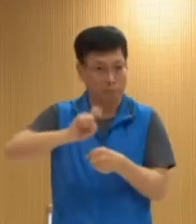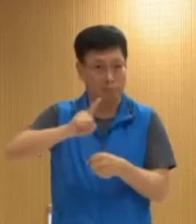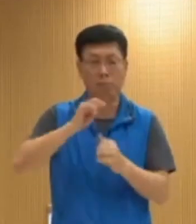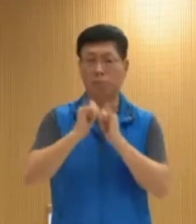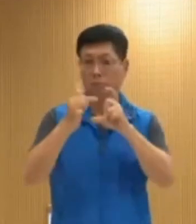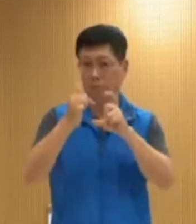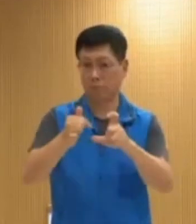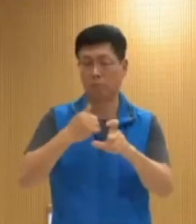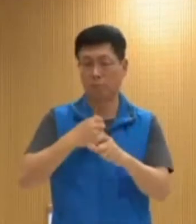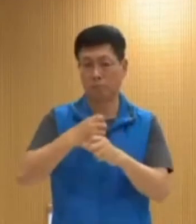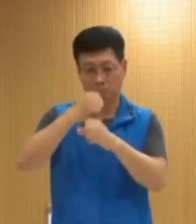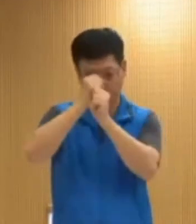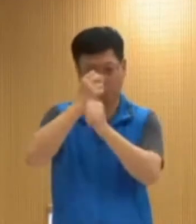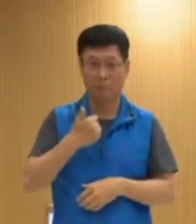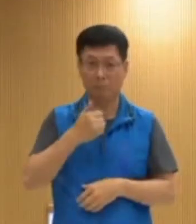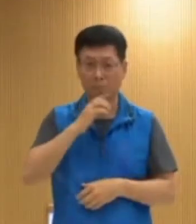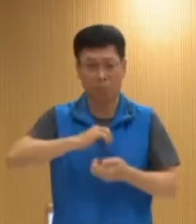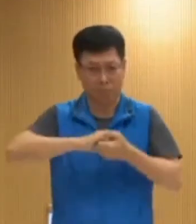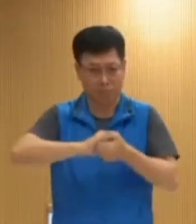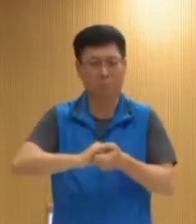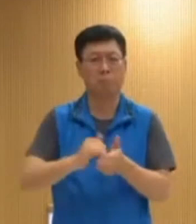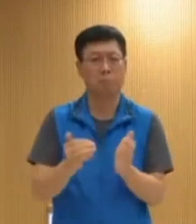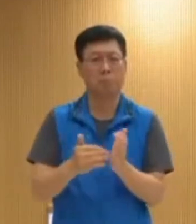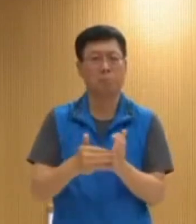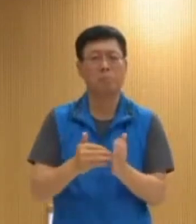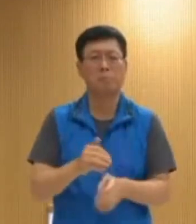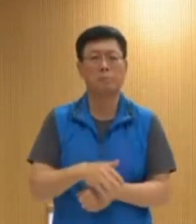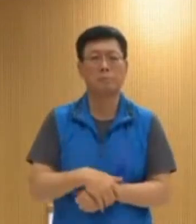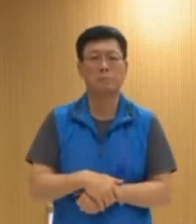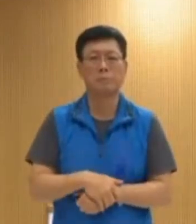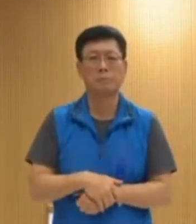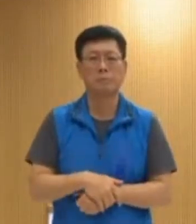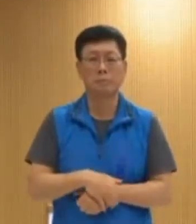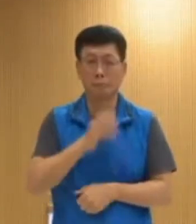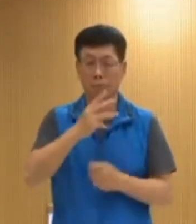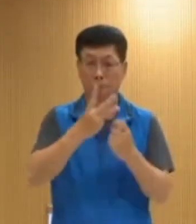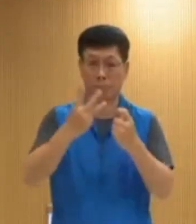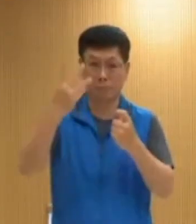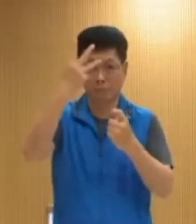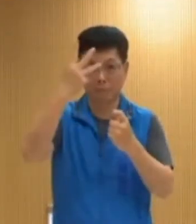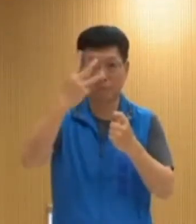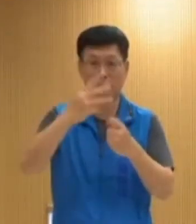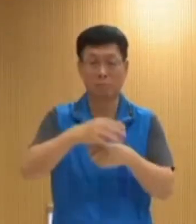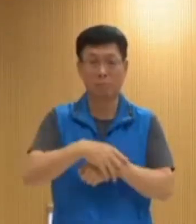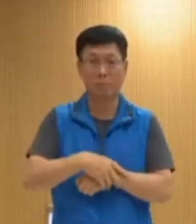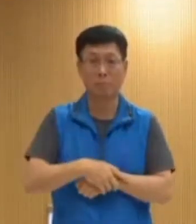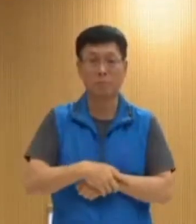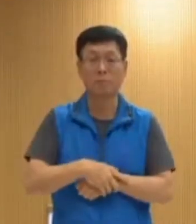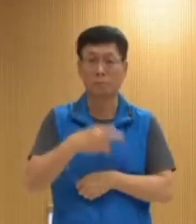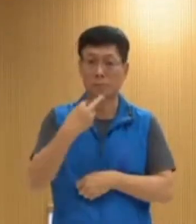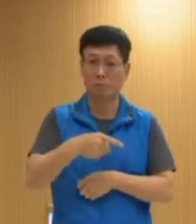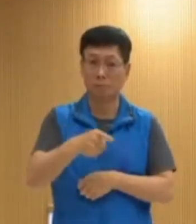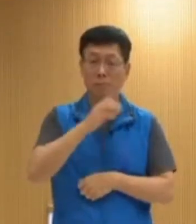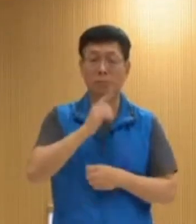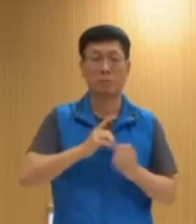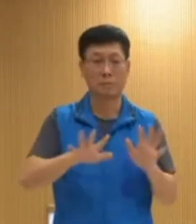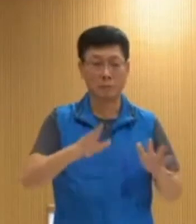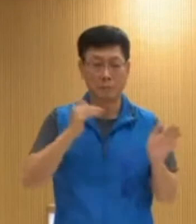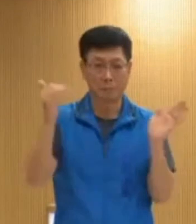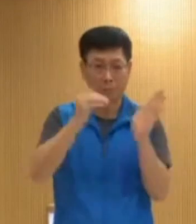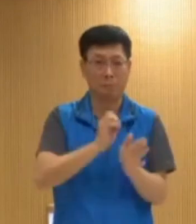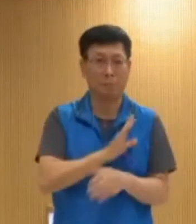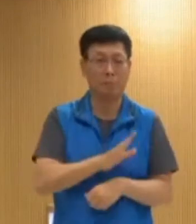区的筛检站，这呢我们高三国九因为课程已结